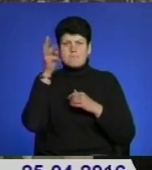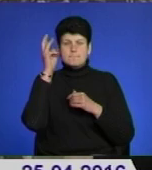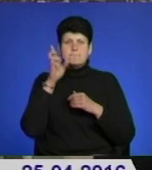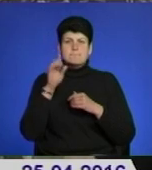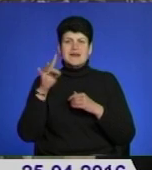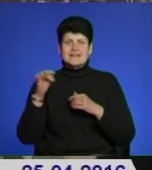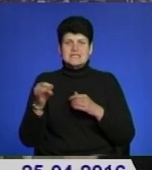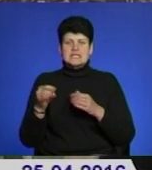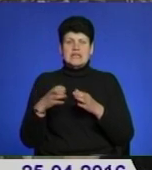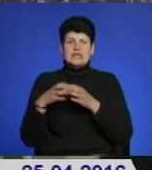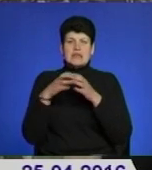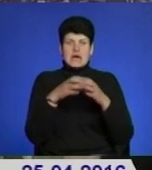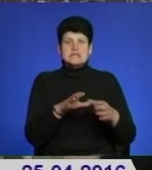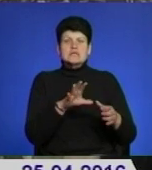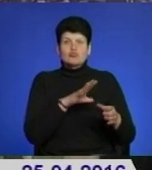були майже